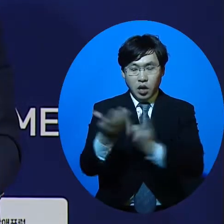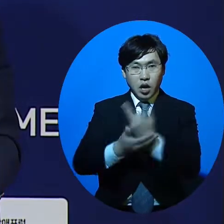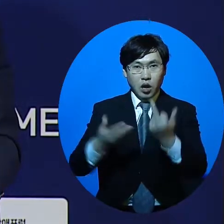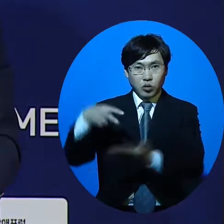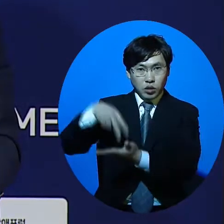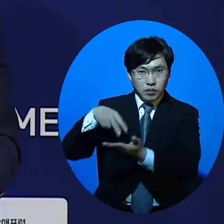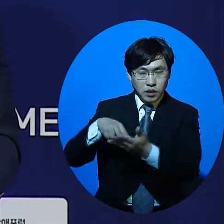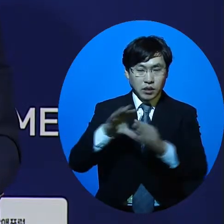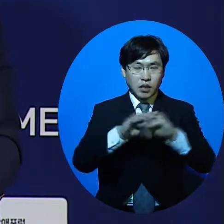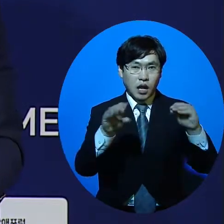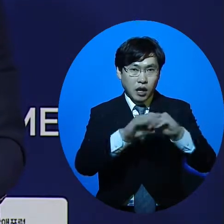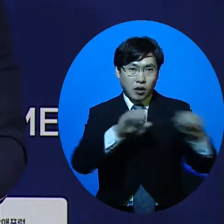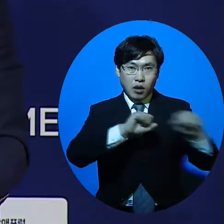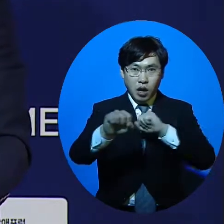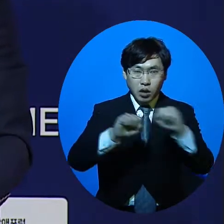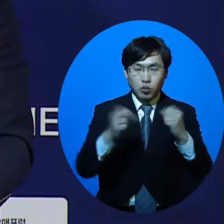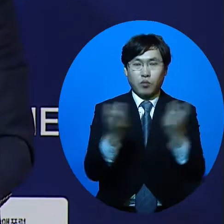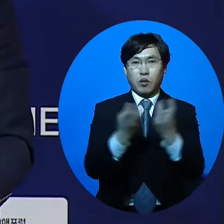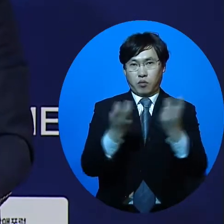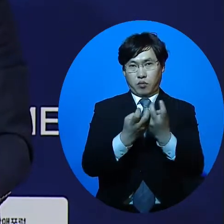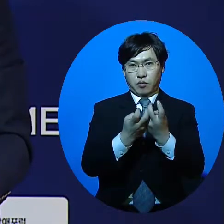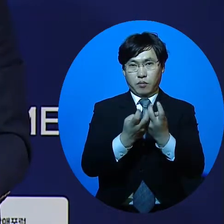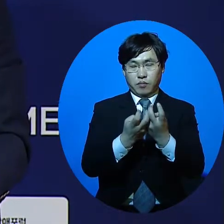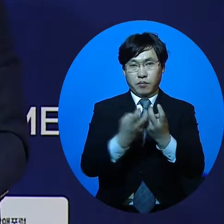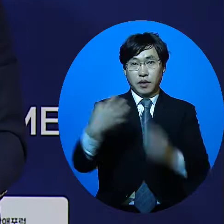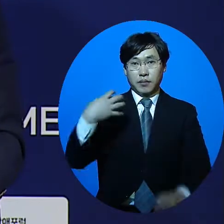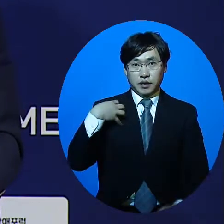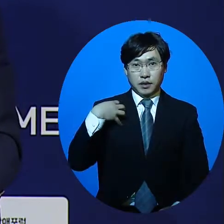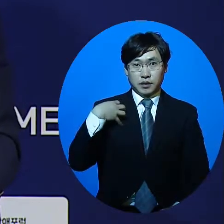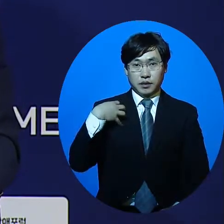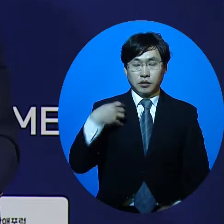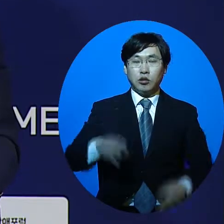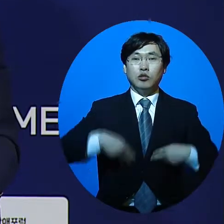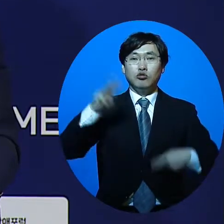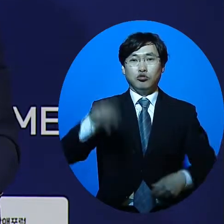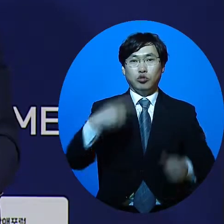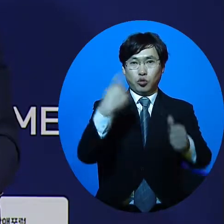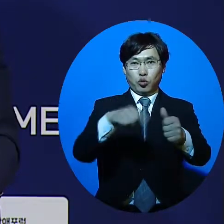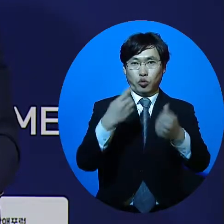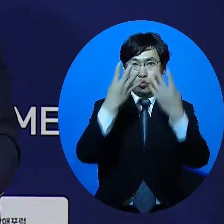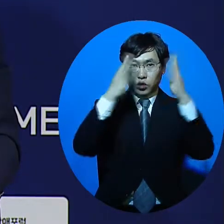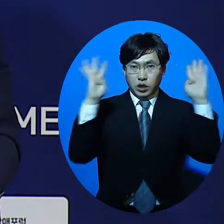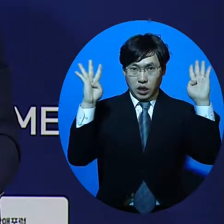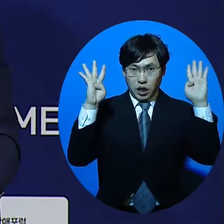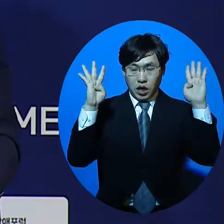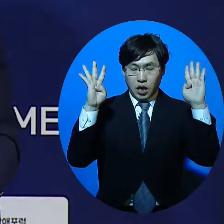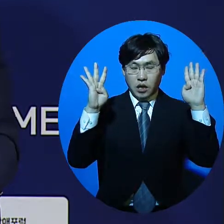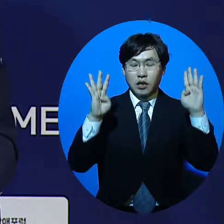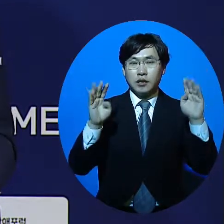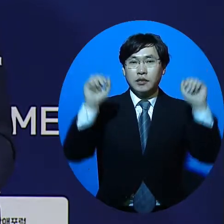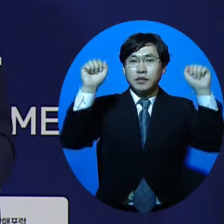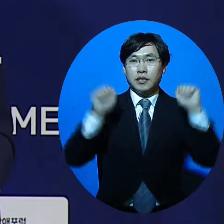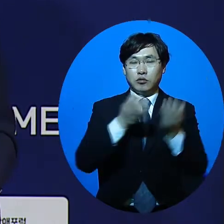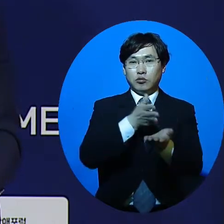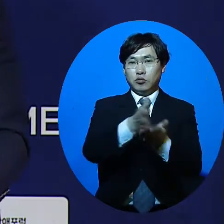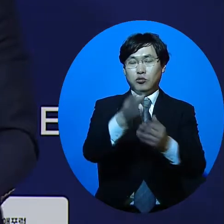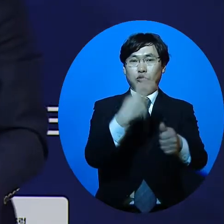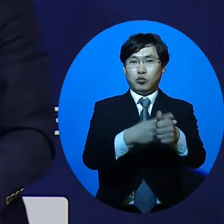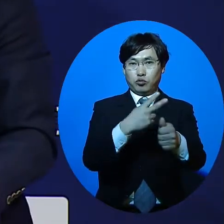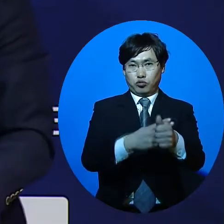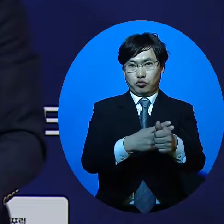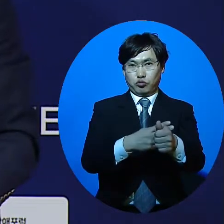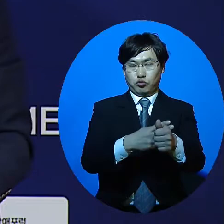대응 방안이라는 주제로 발표를 하게 된 춘천교대 체육교육과 구봉진이라고 합니다.